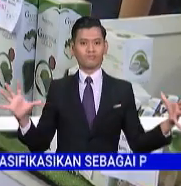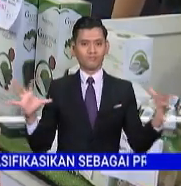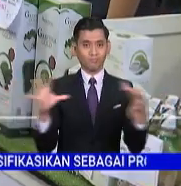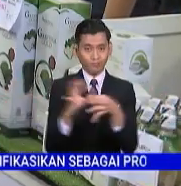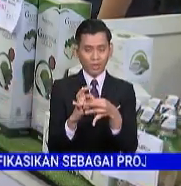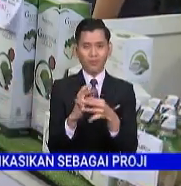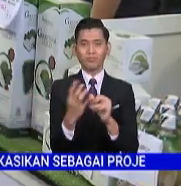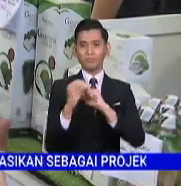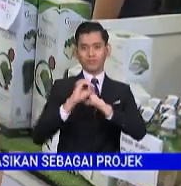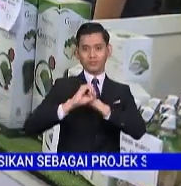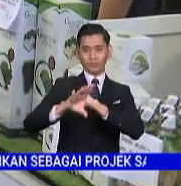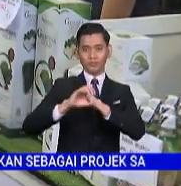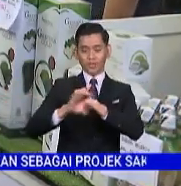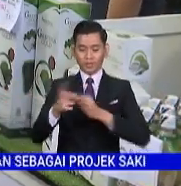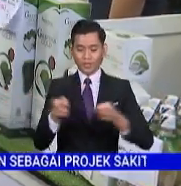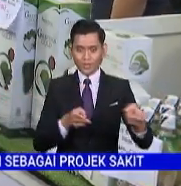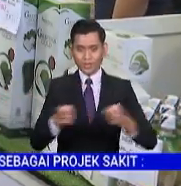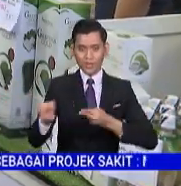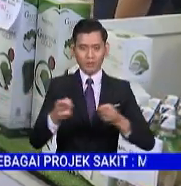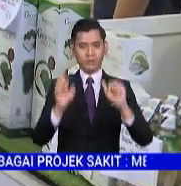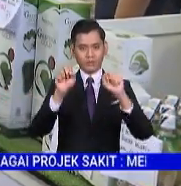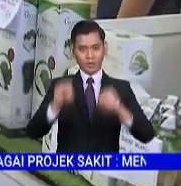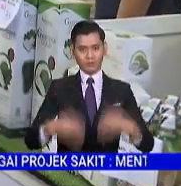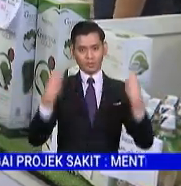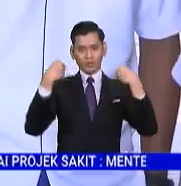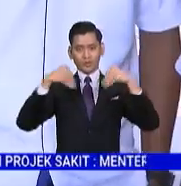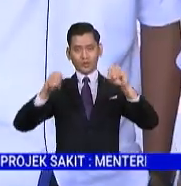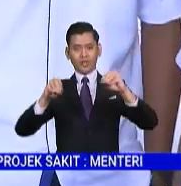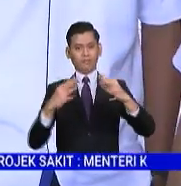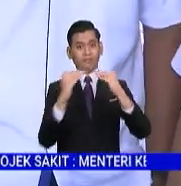usaha memasarkan dengan lebih jauh di persada antarabangsa.